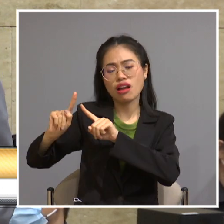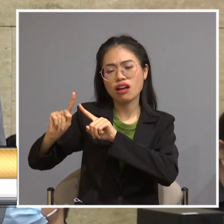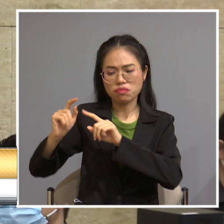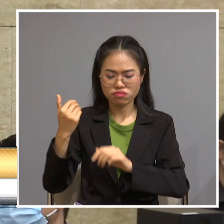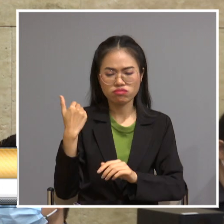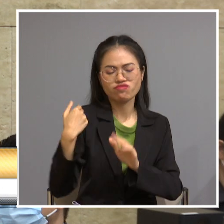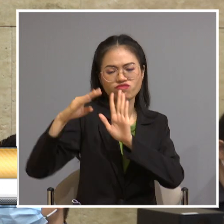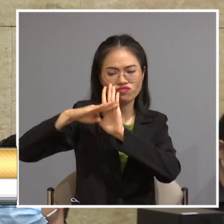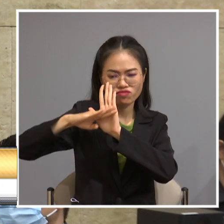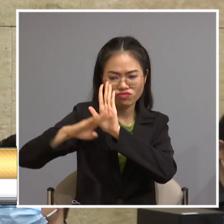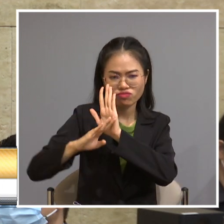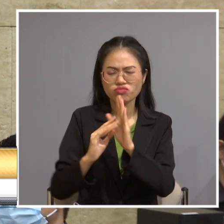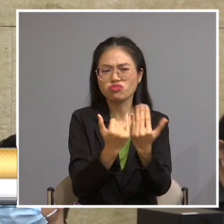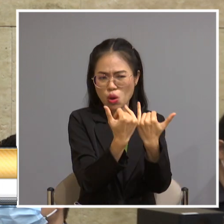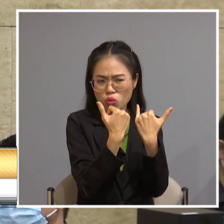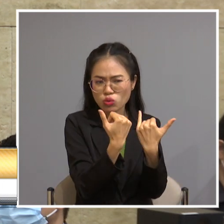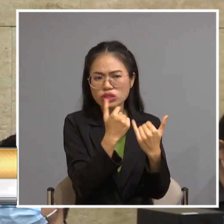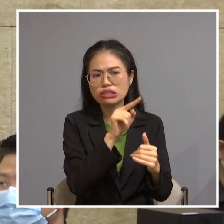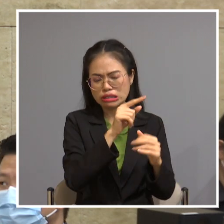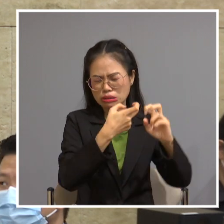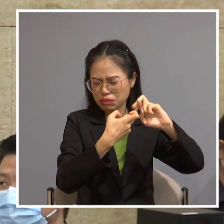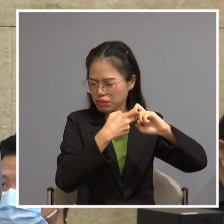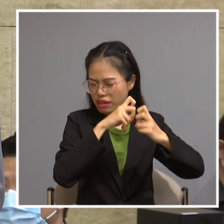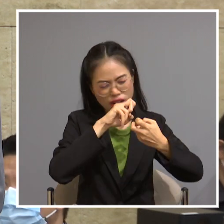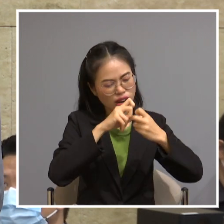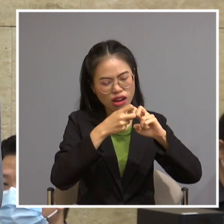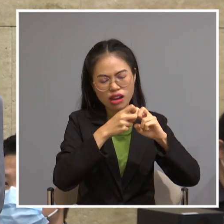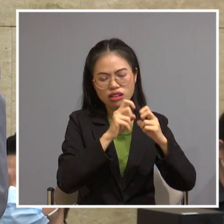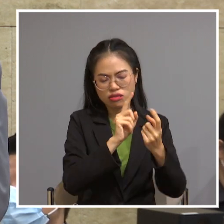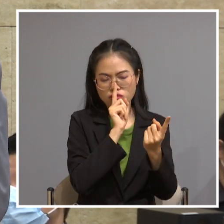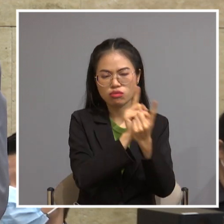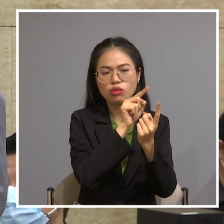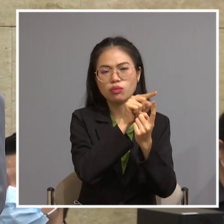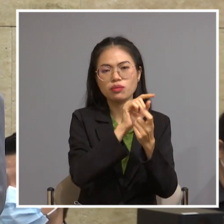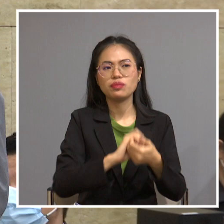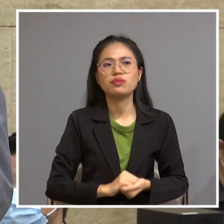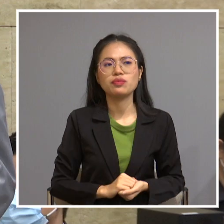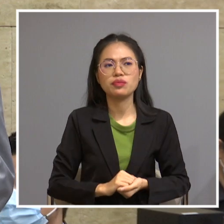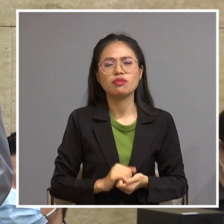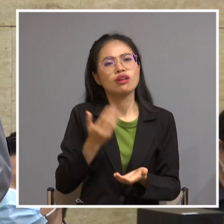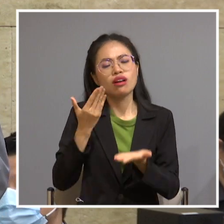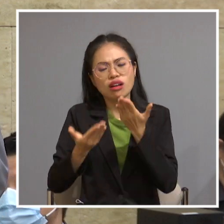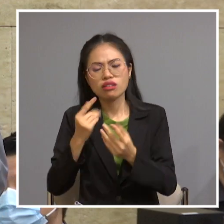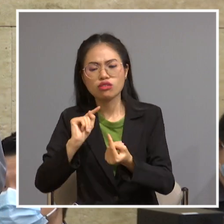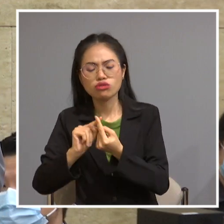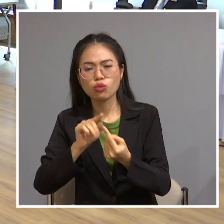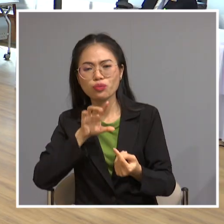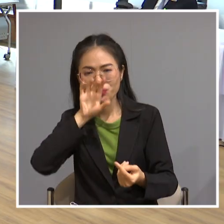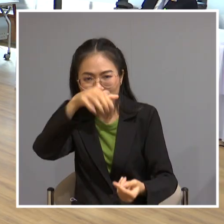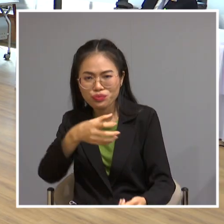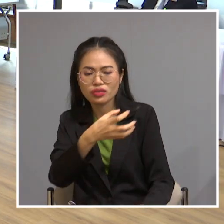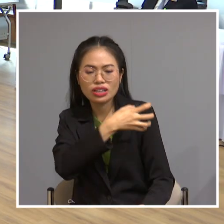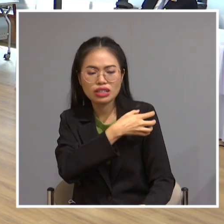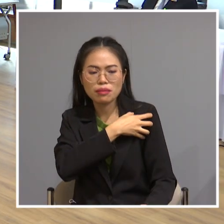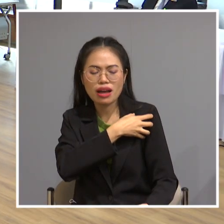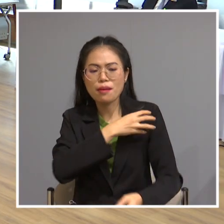ังนั้นตรนี้ที่เป็นปัญหาใหญ่แลในขนาดเดียวกันครับแม้กถงทางเทศบรรษเมืองมหาสะราคาร